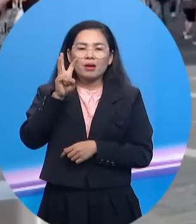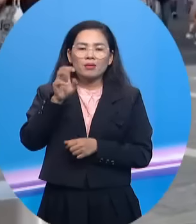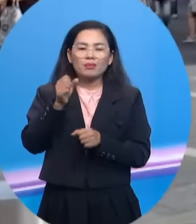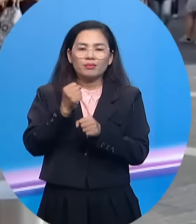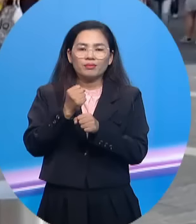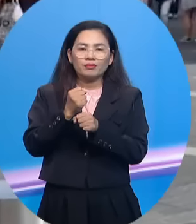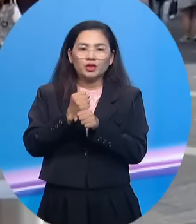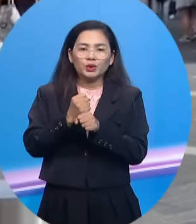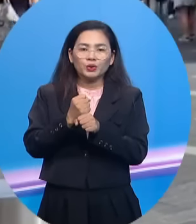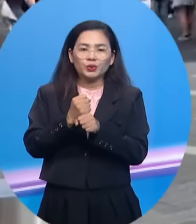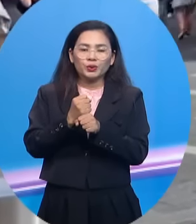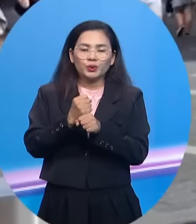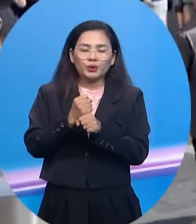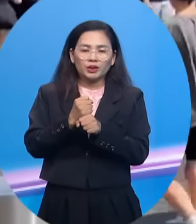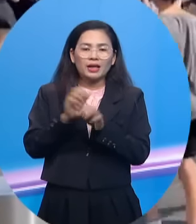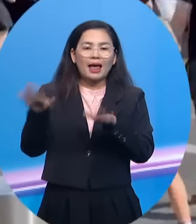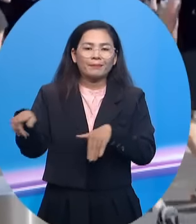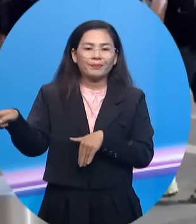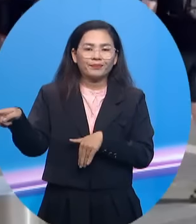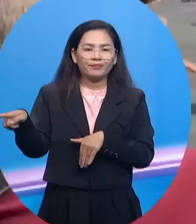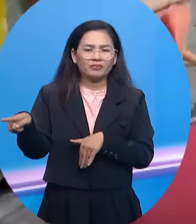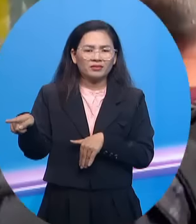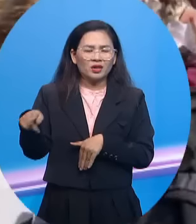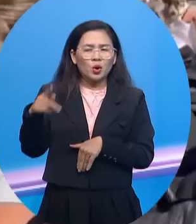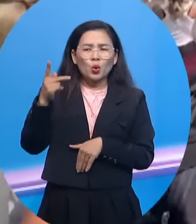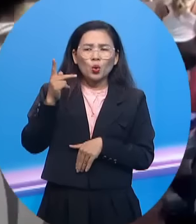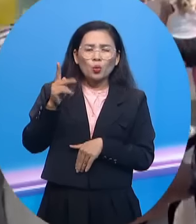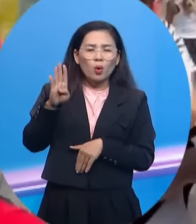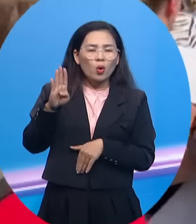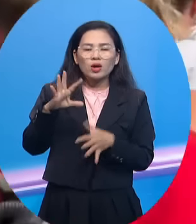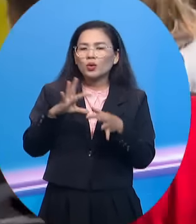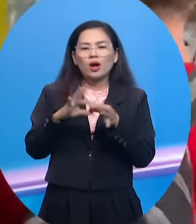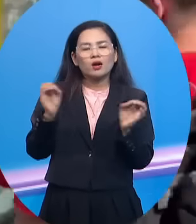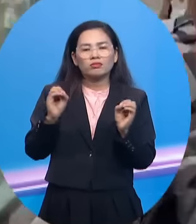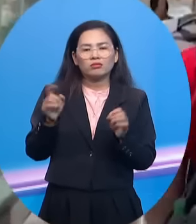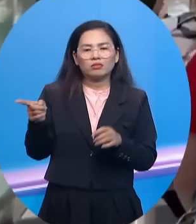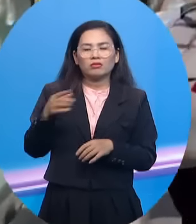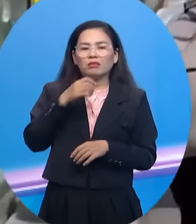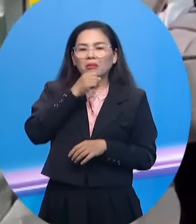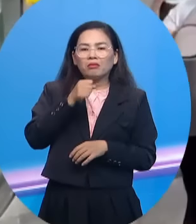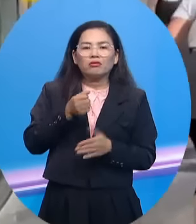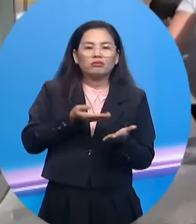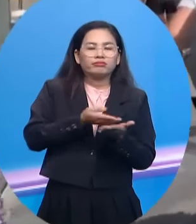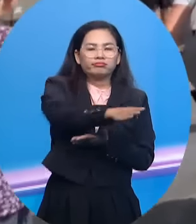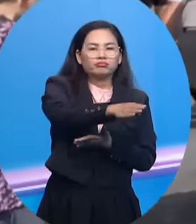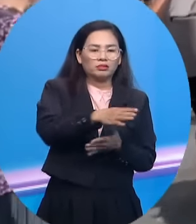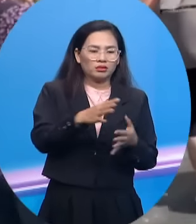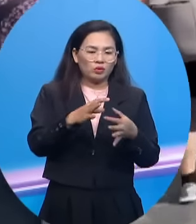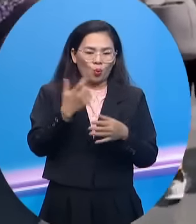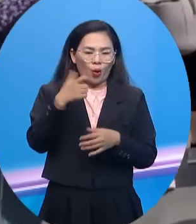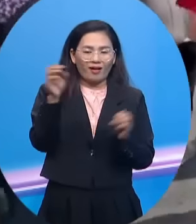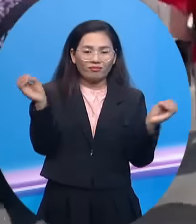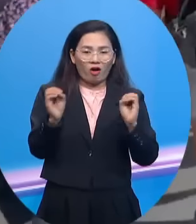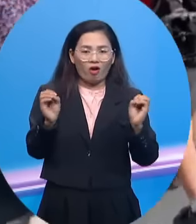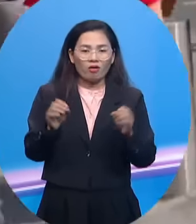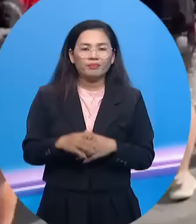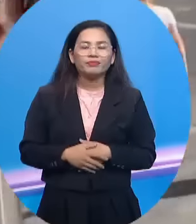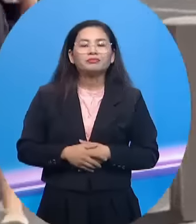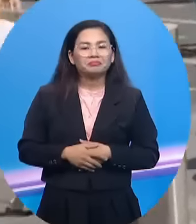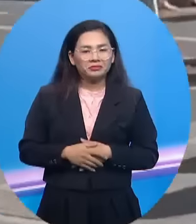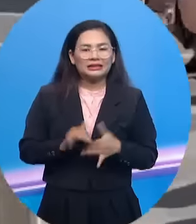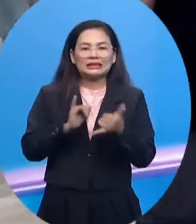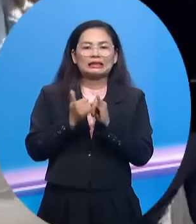tra đã loại trừ khả năng vụ việc có liên quan đến khủng bố và cho biết kẻ tấn công và các nạn nhân không quen biết nhau. Vụ việc